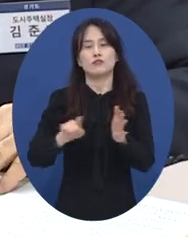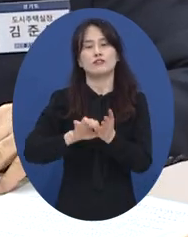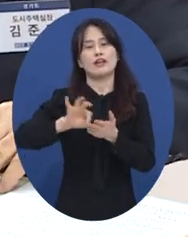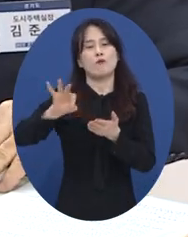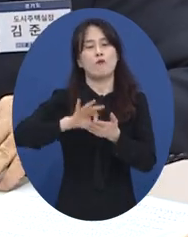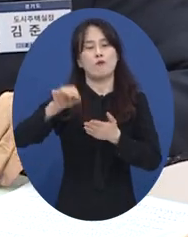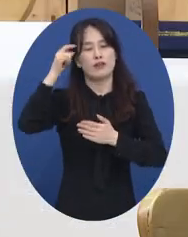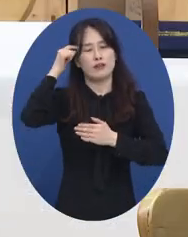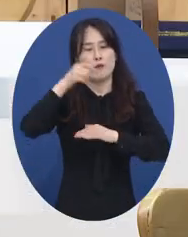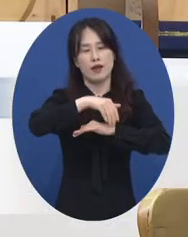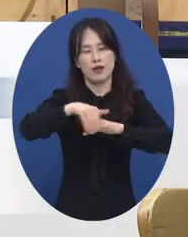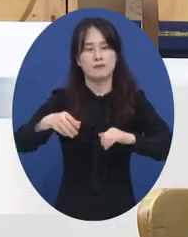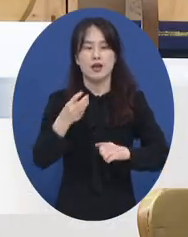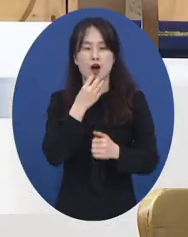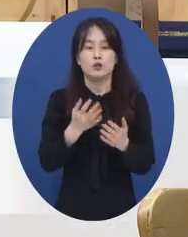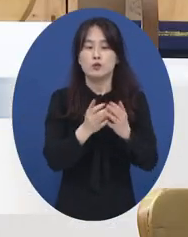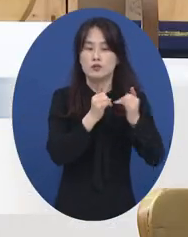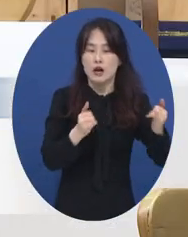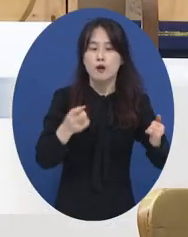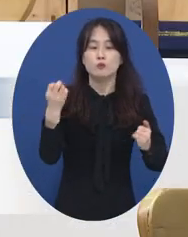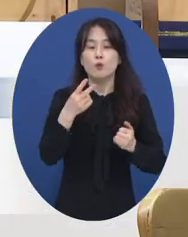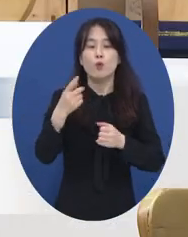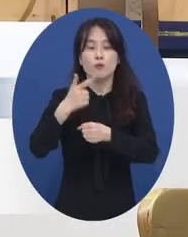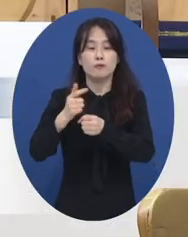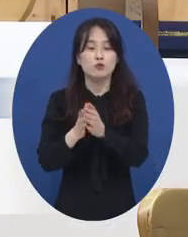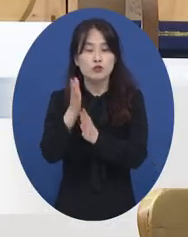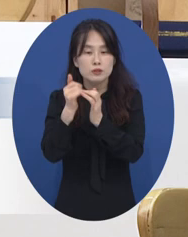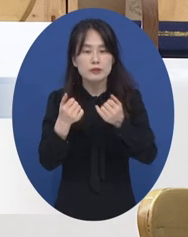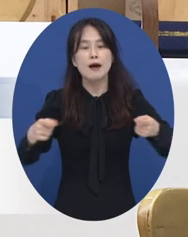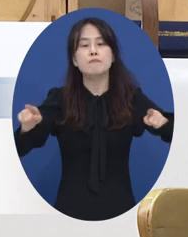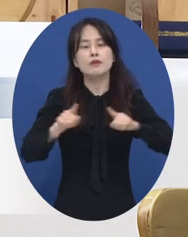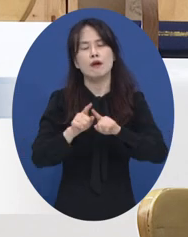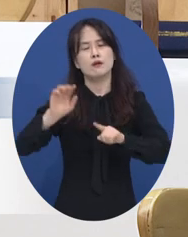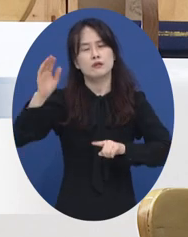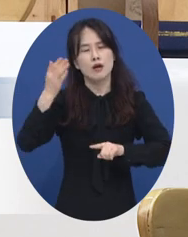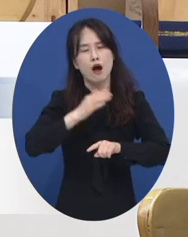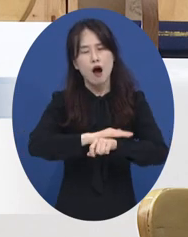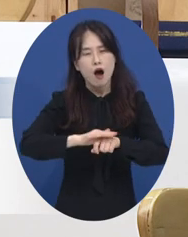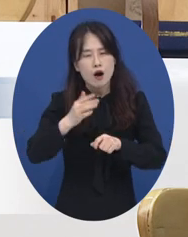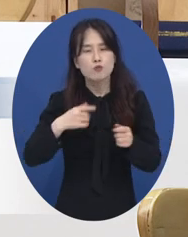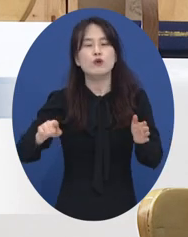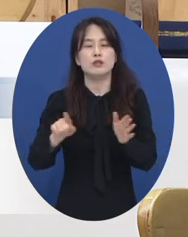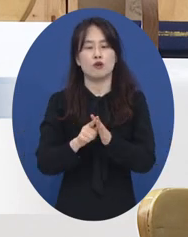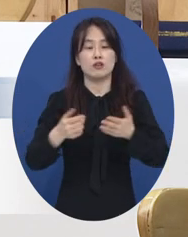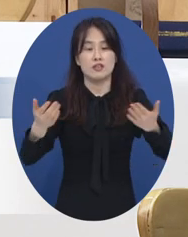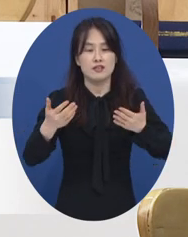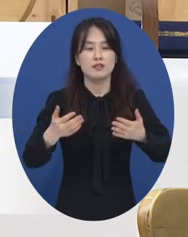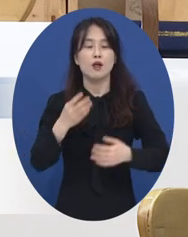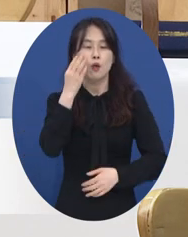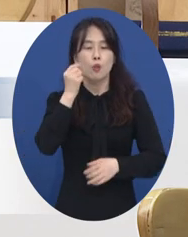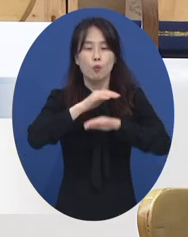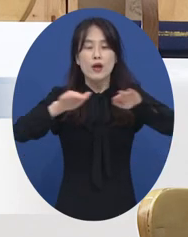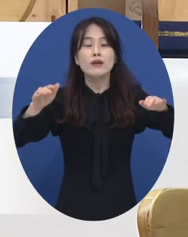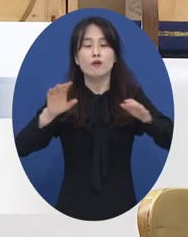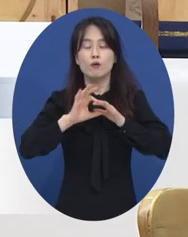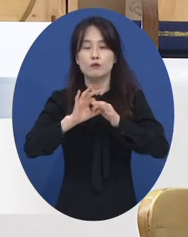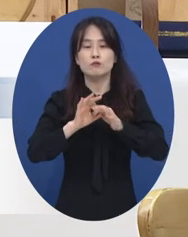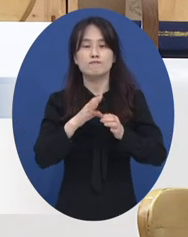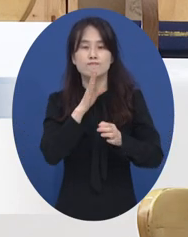돌아가게 됩니다. 경기도민이자 남양주 시민들 잘 되자고 하는 일이니까 이렇게 원만한 협의를 통해서